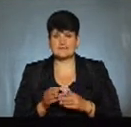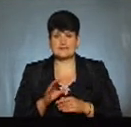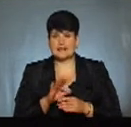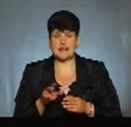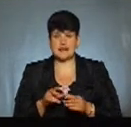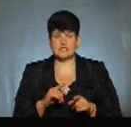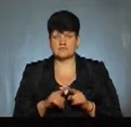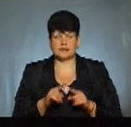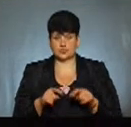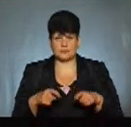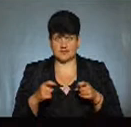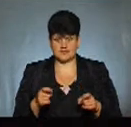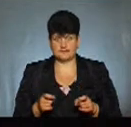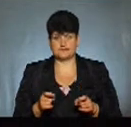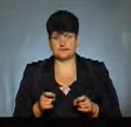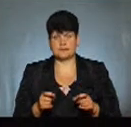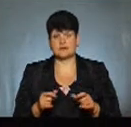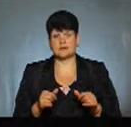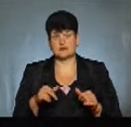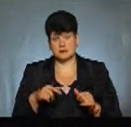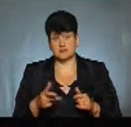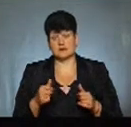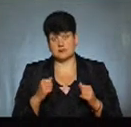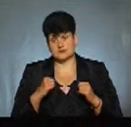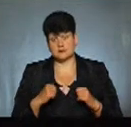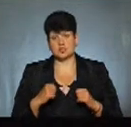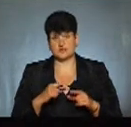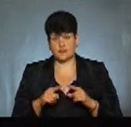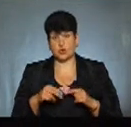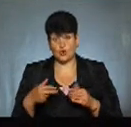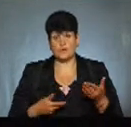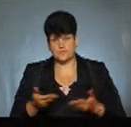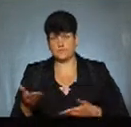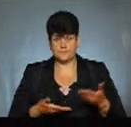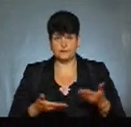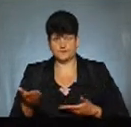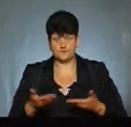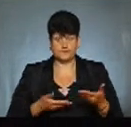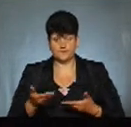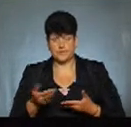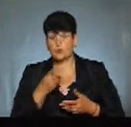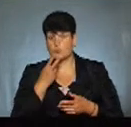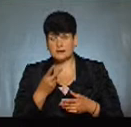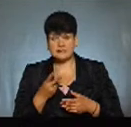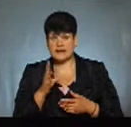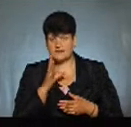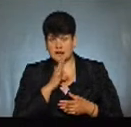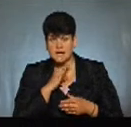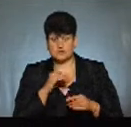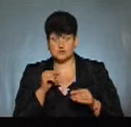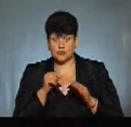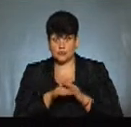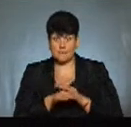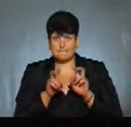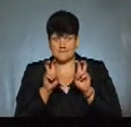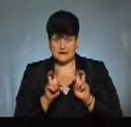надто швидко. То не бігти, йти помірним кроком, але йти швидко. Якщо ви бачите, що ви не встигаєте добігти до укриття,